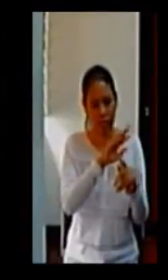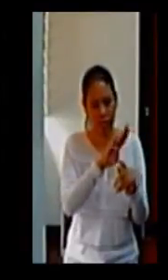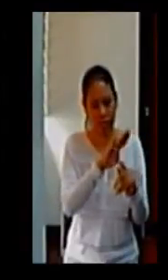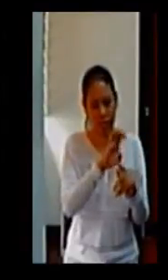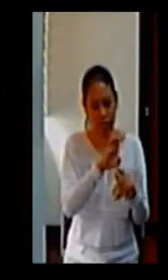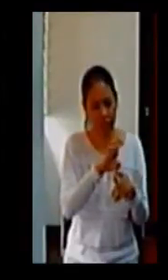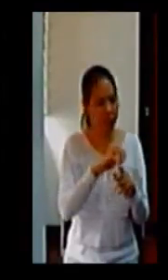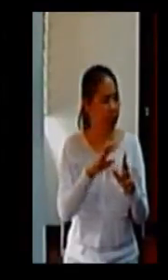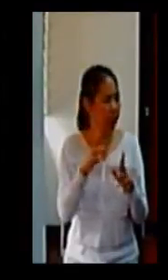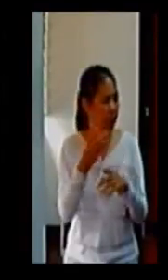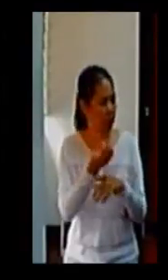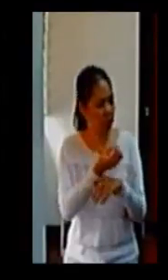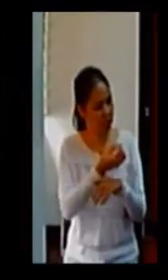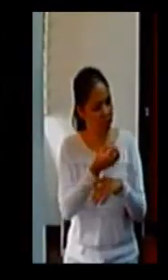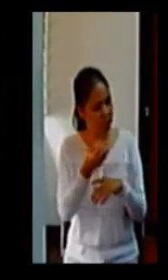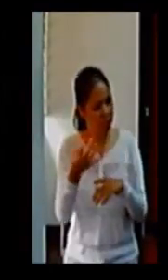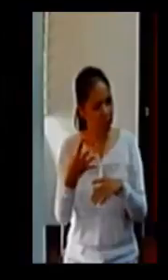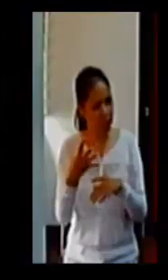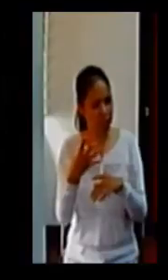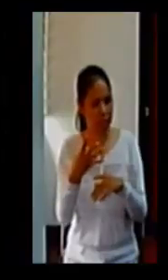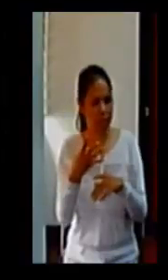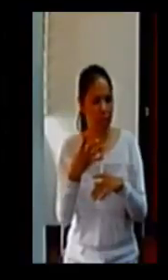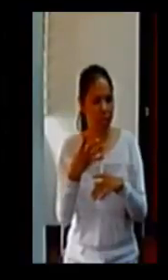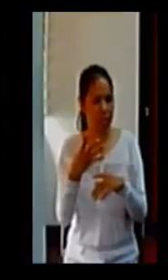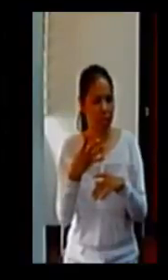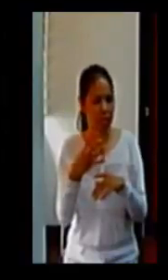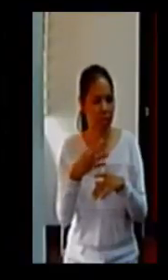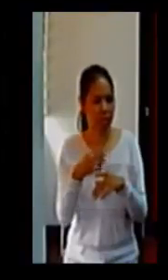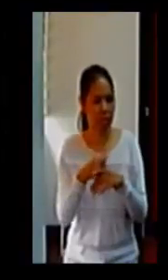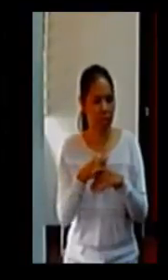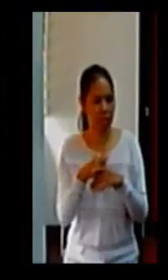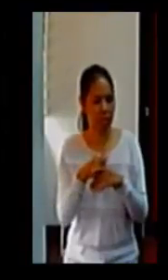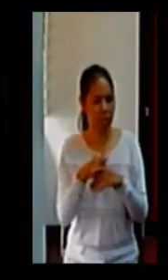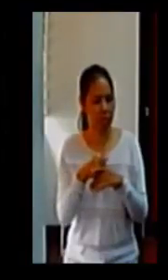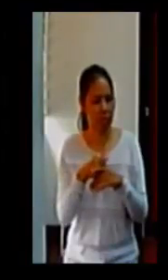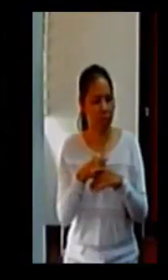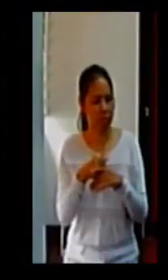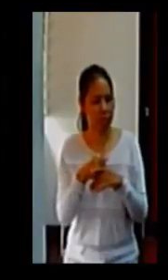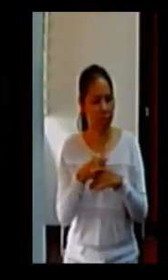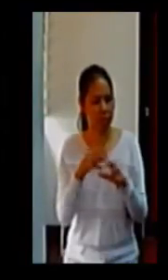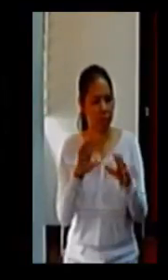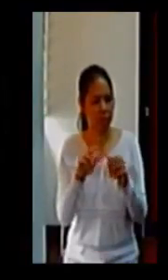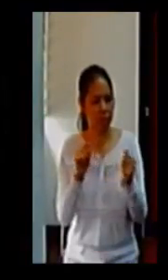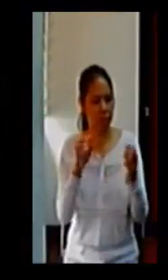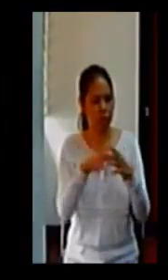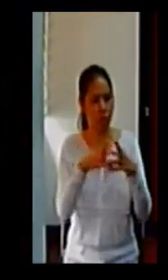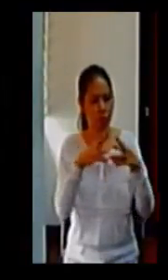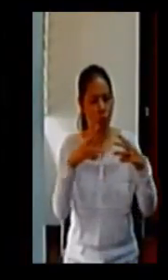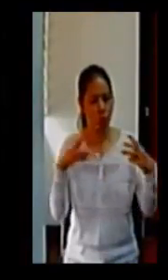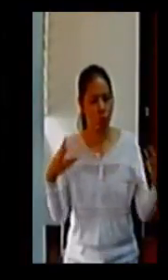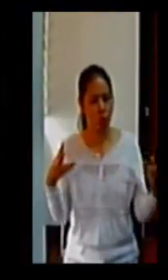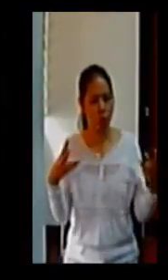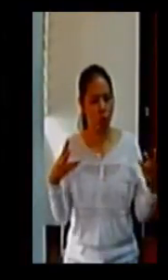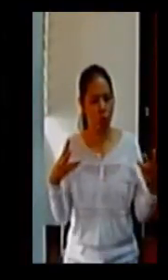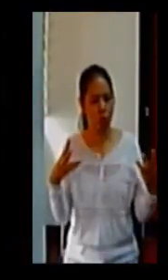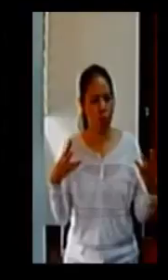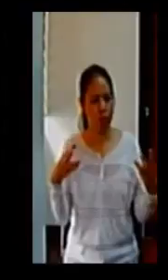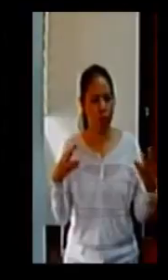ni Ginoong Bukan, 30 years later, and so on, gaano kalaki po yung sakop na